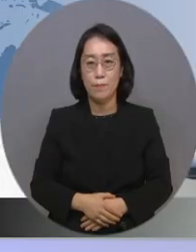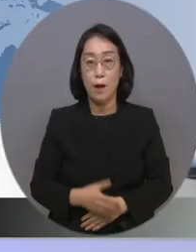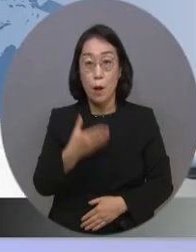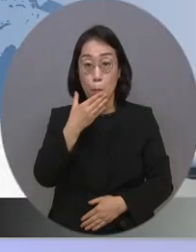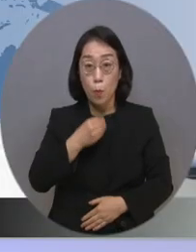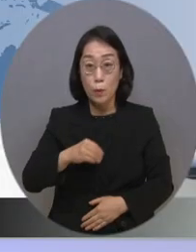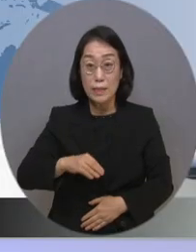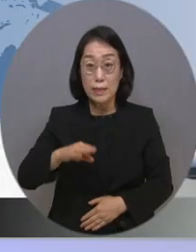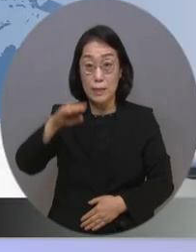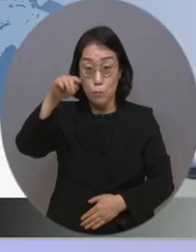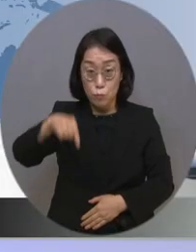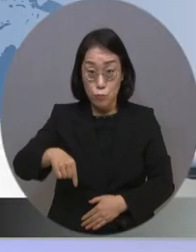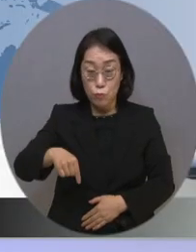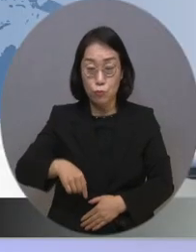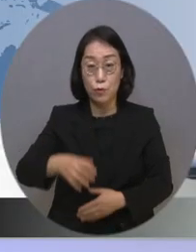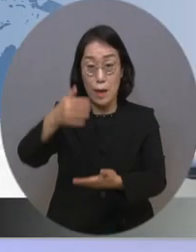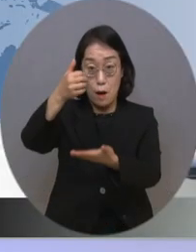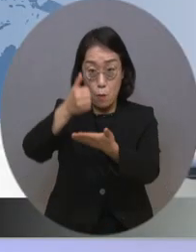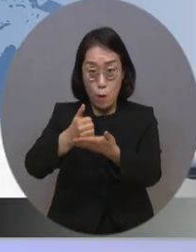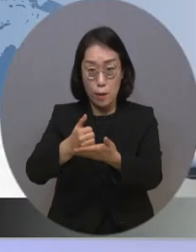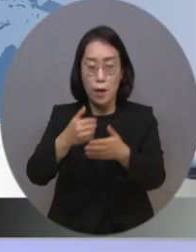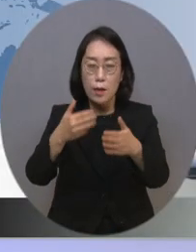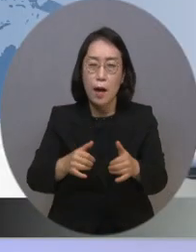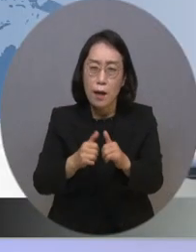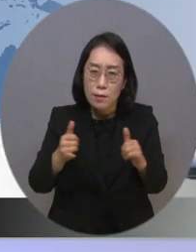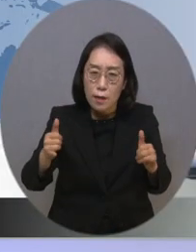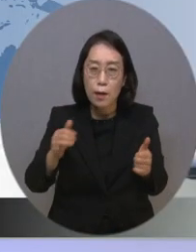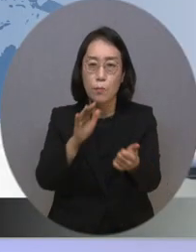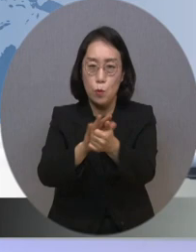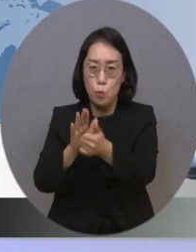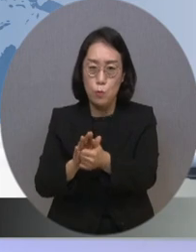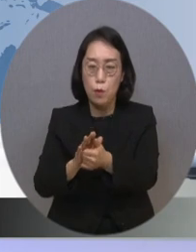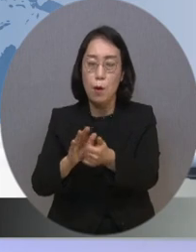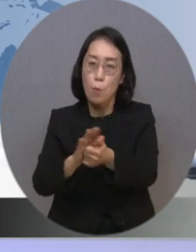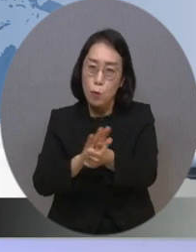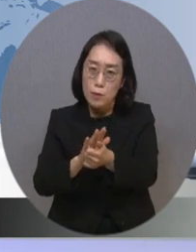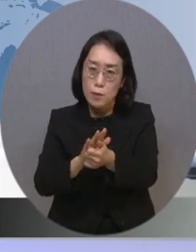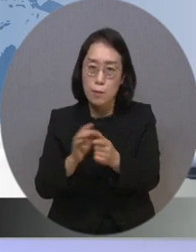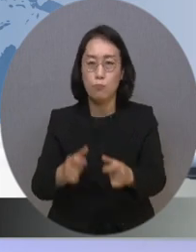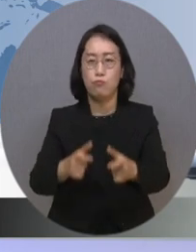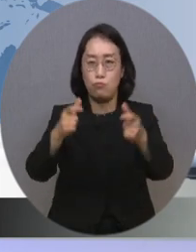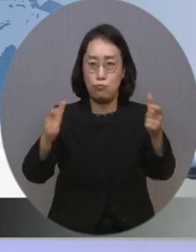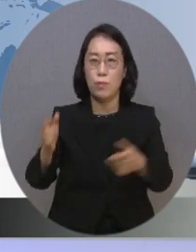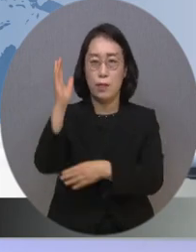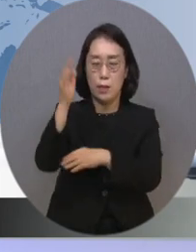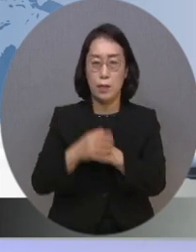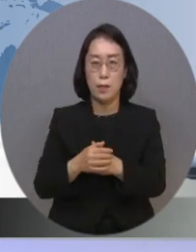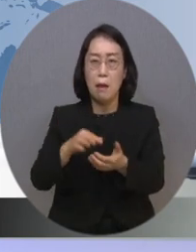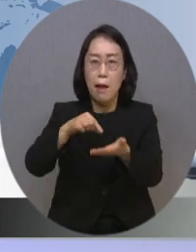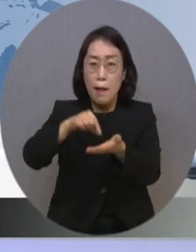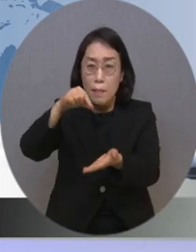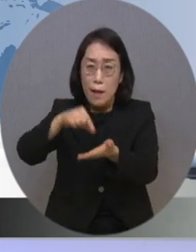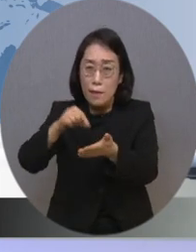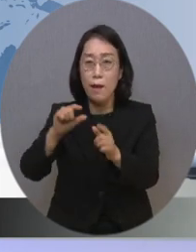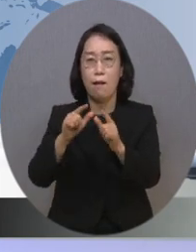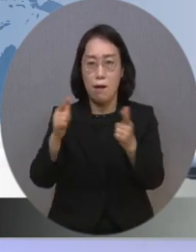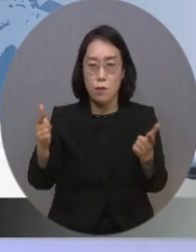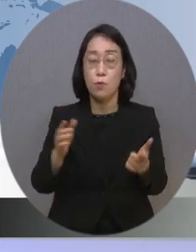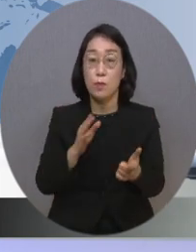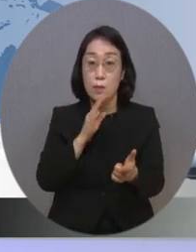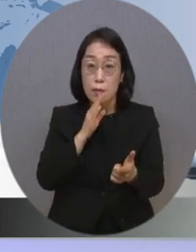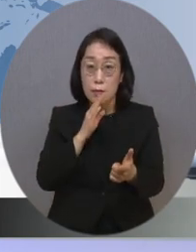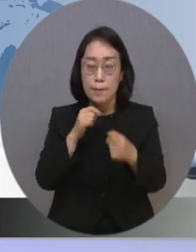보건복지부 조규홍 장관이 약자복지 강화에 대한 의지를 드러냈습니다. 단순한 지원에서 벗어나